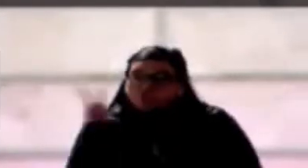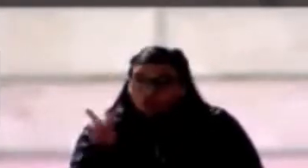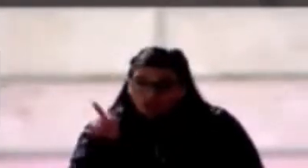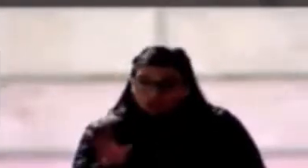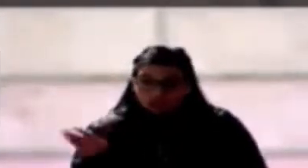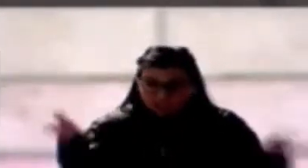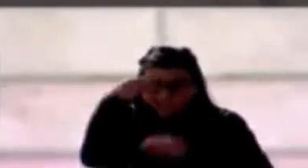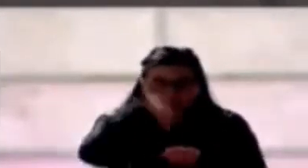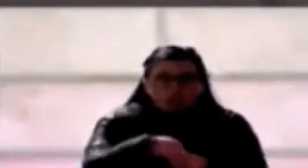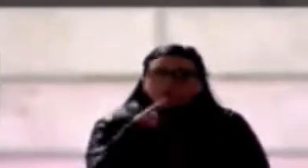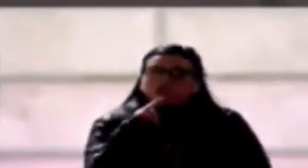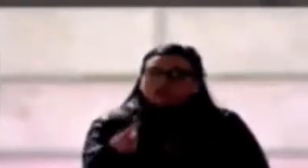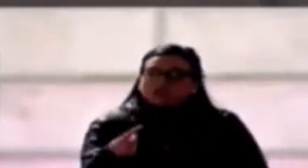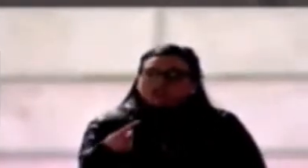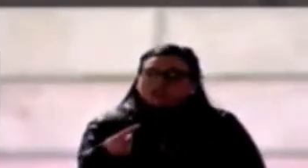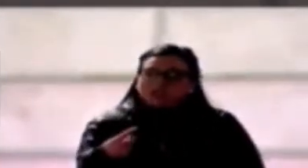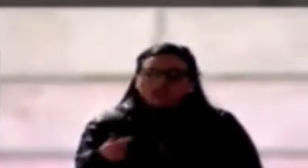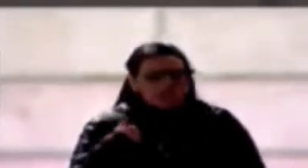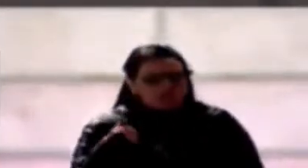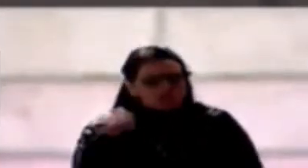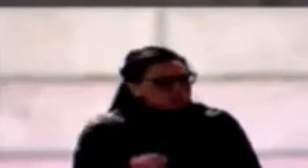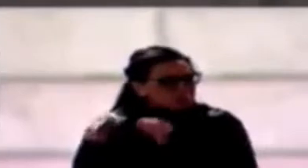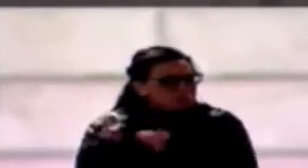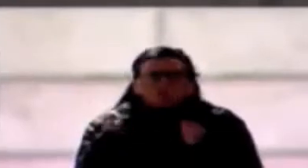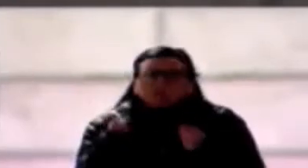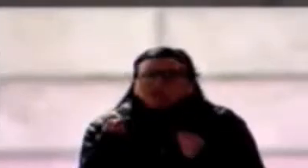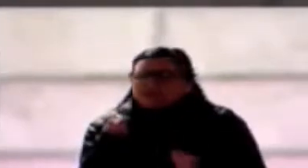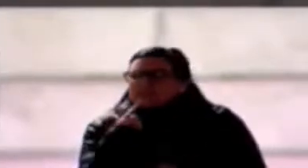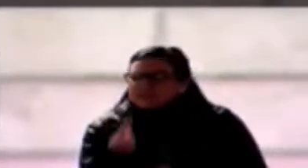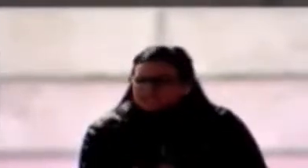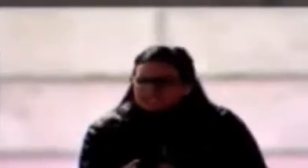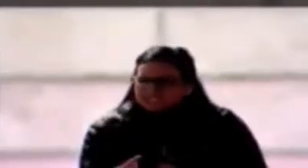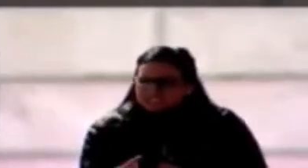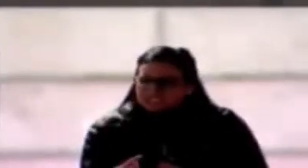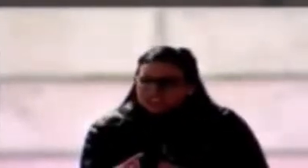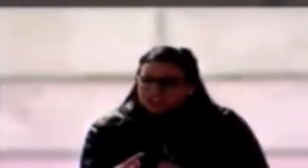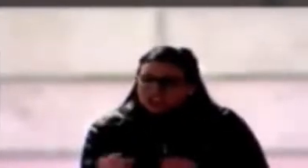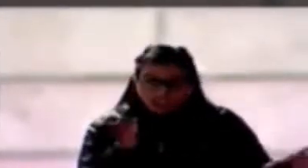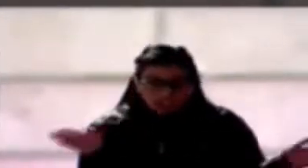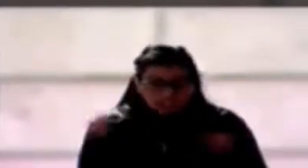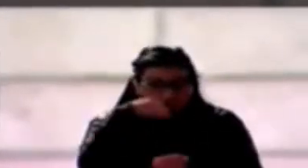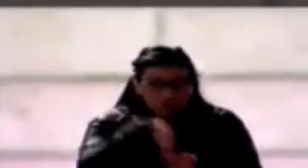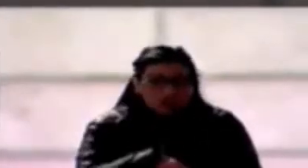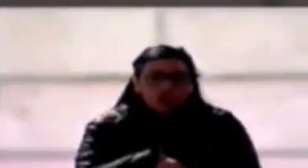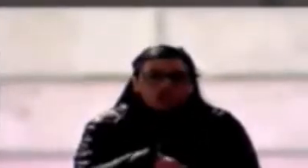Camera disse, e io mi chiedo il perché, disse in un intervento alla Camera: noi